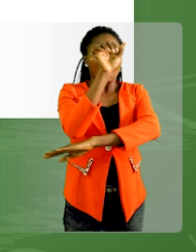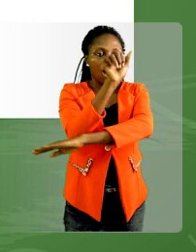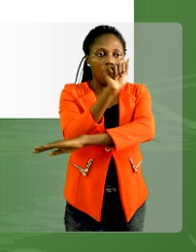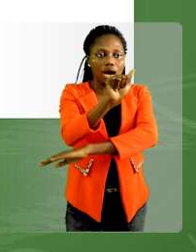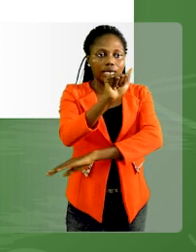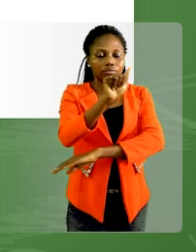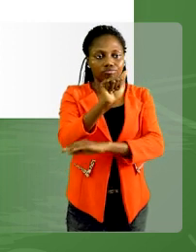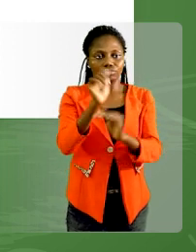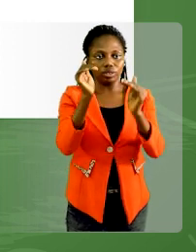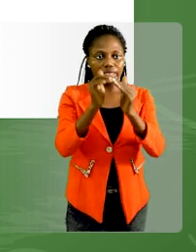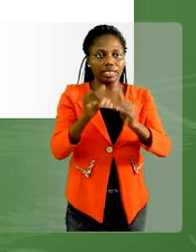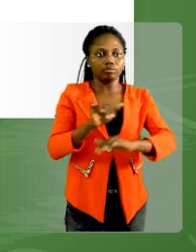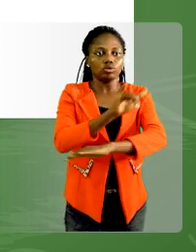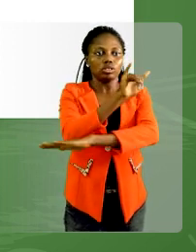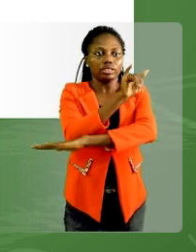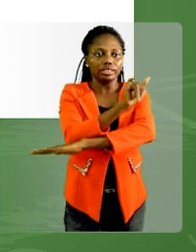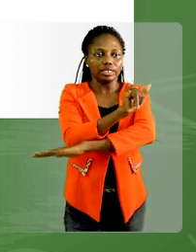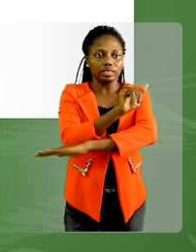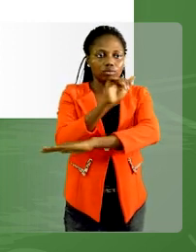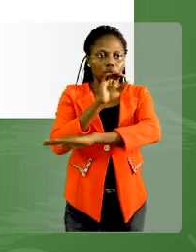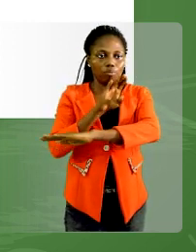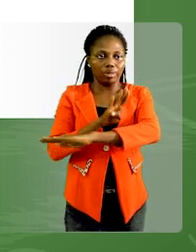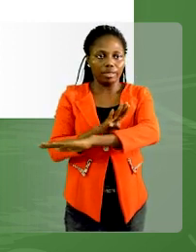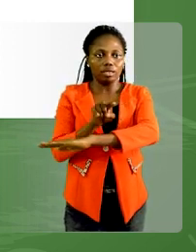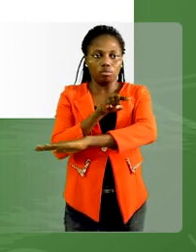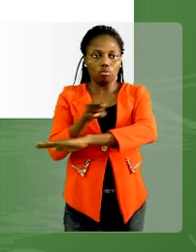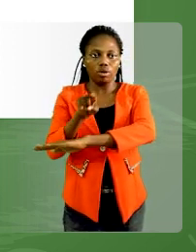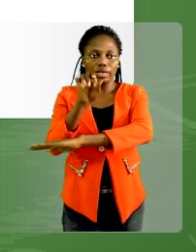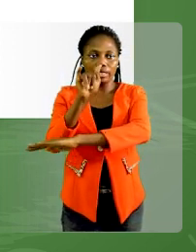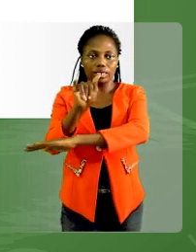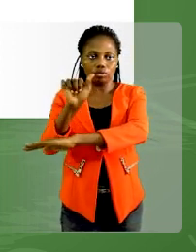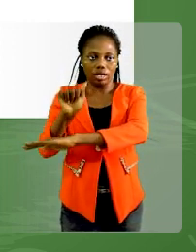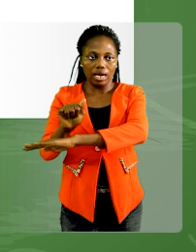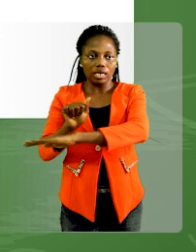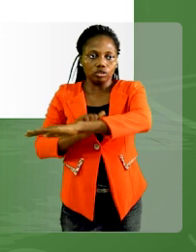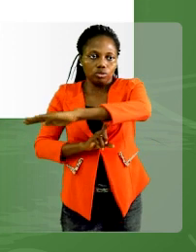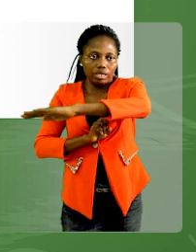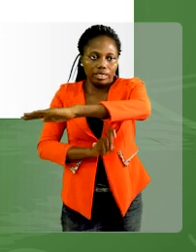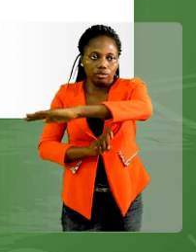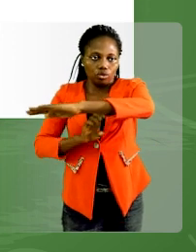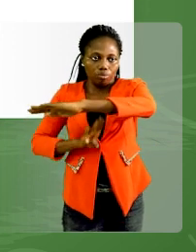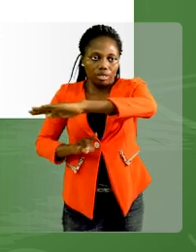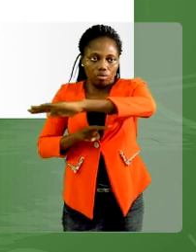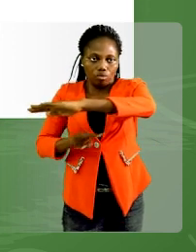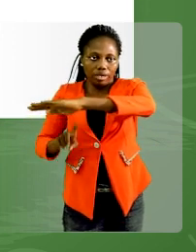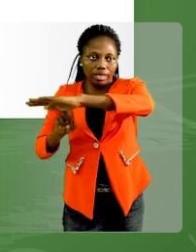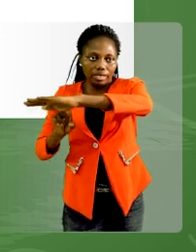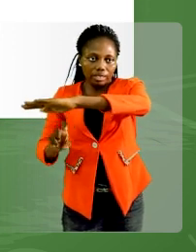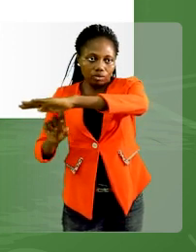y de B moins y de A sur x de B moins x de